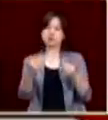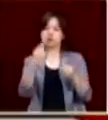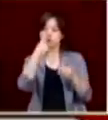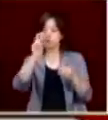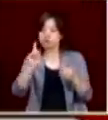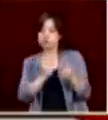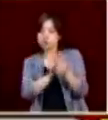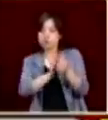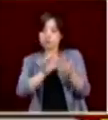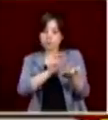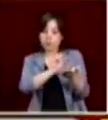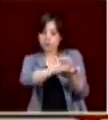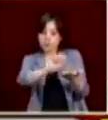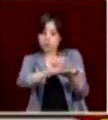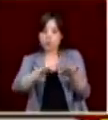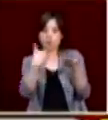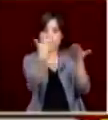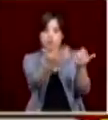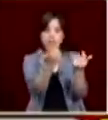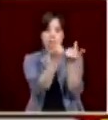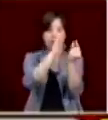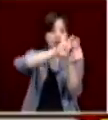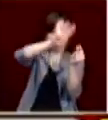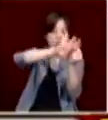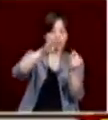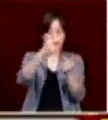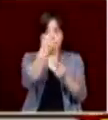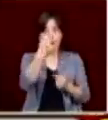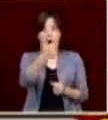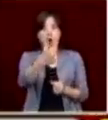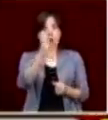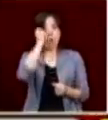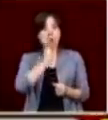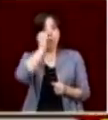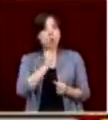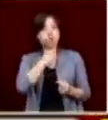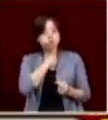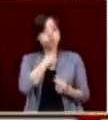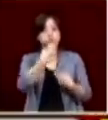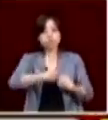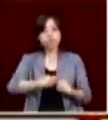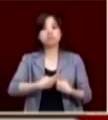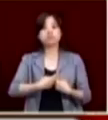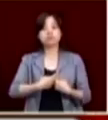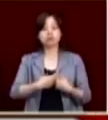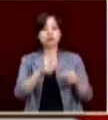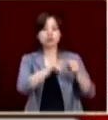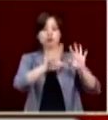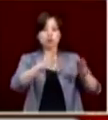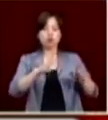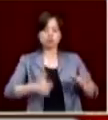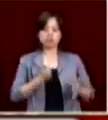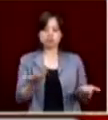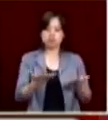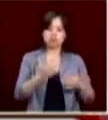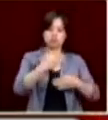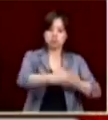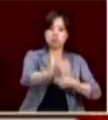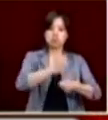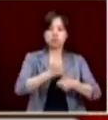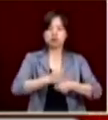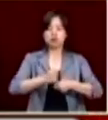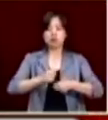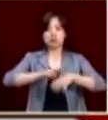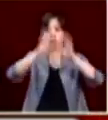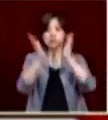推出能够让北台湾人信任的这个经济政策，啊，咱的这个中国政策变啊较务实，等党的整